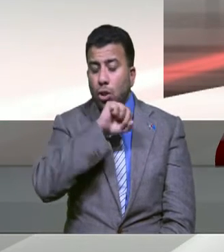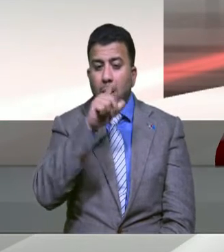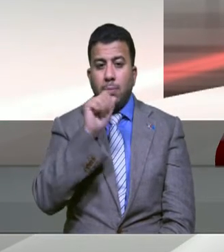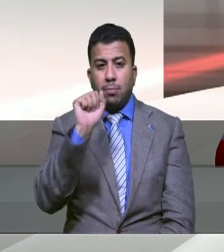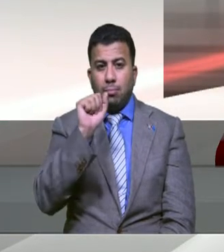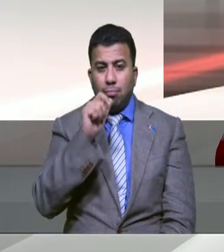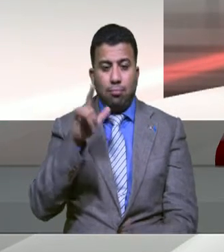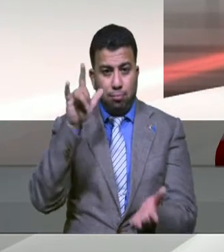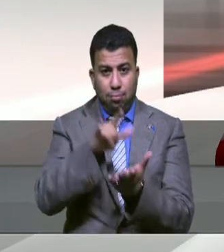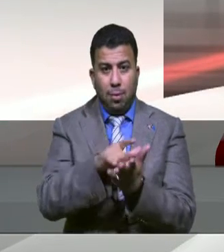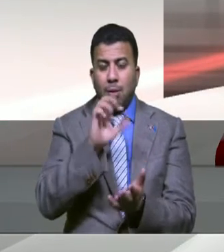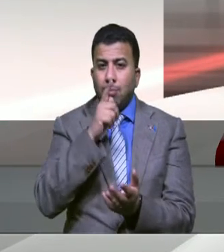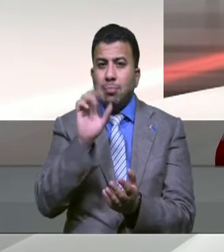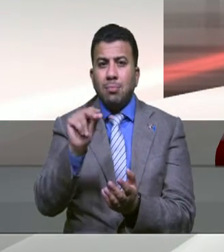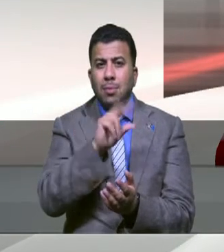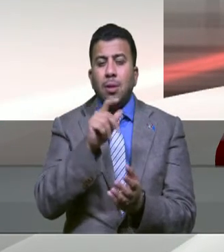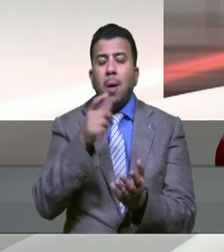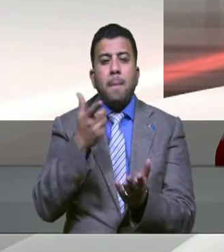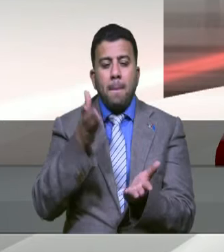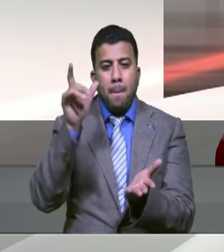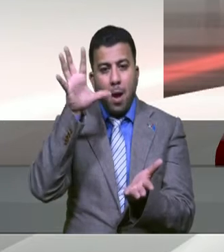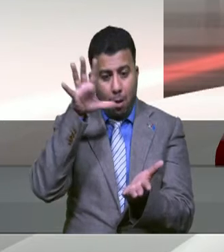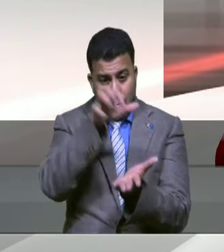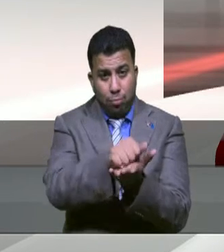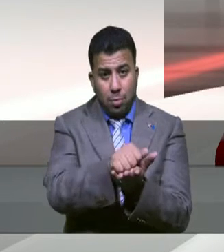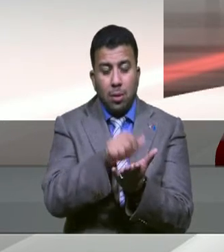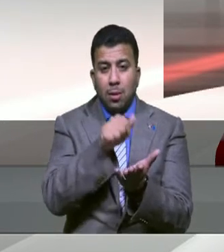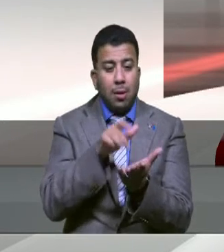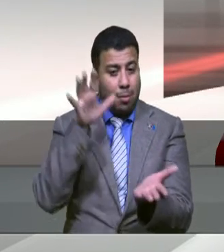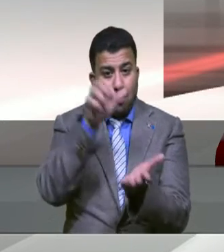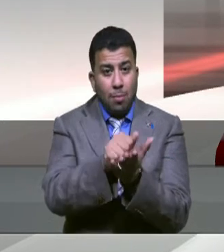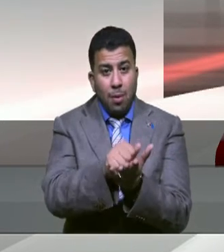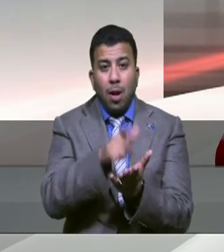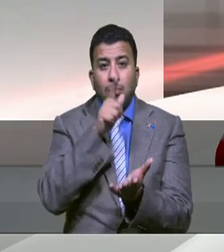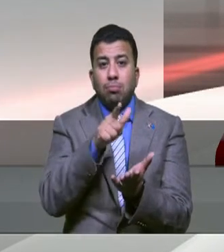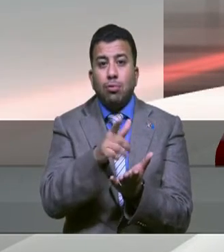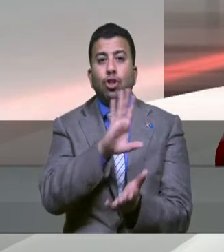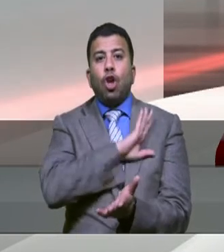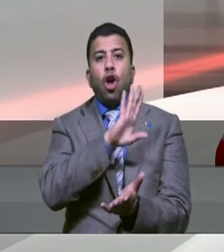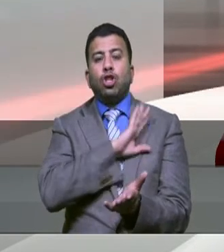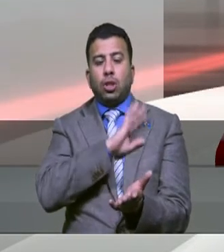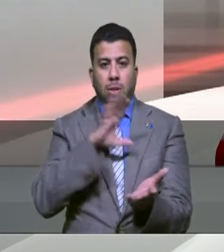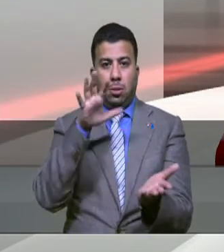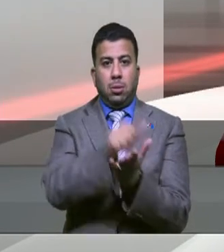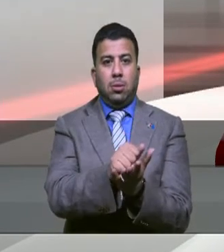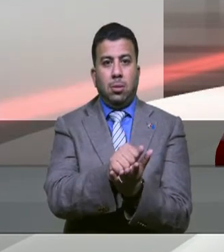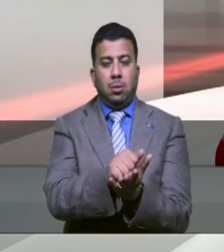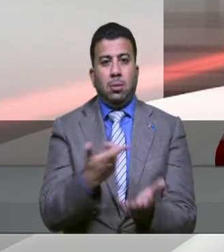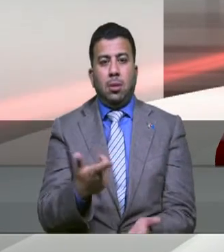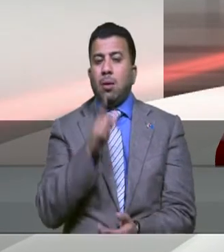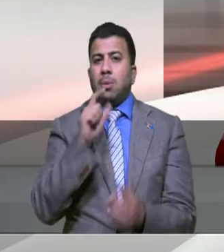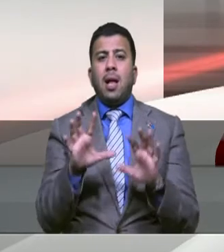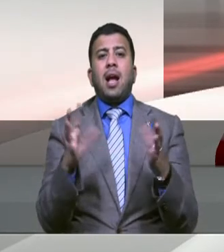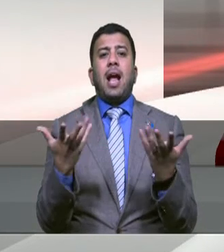المحطة طال عمرك. هي قالوا محطة تجارية، الآن المحطة تحولت إلى قاعدة، قاعدة عسكرية. الحين هو